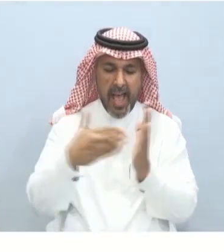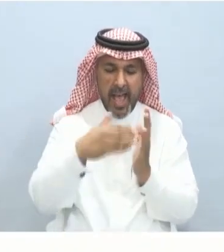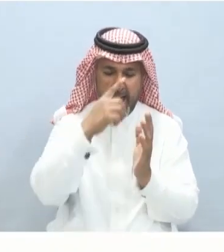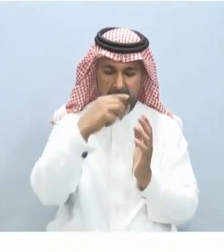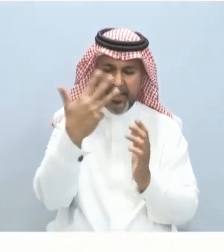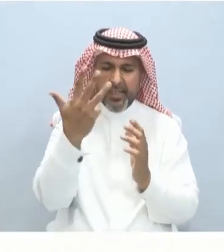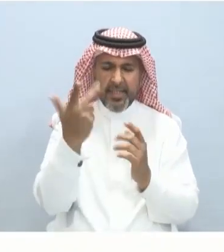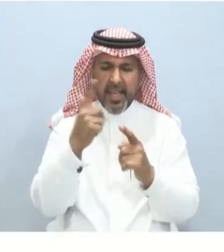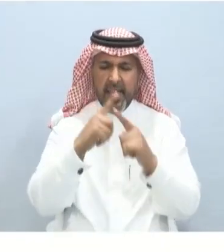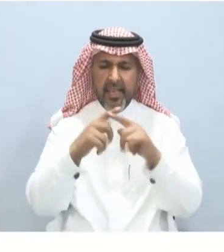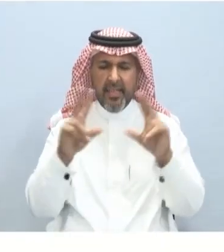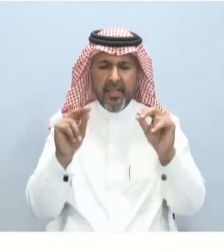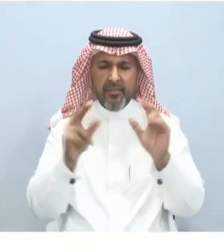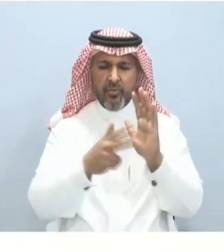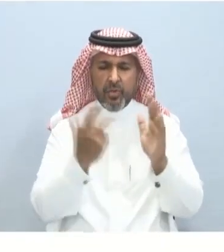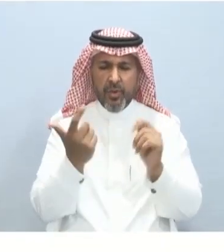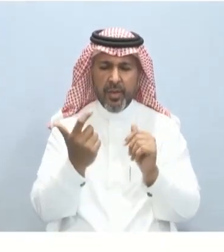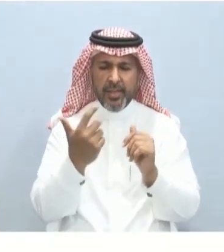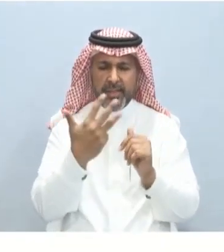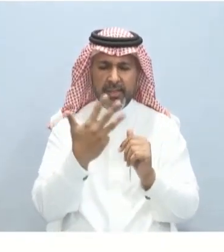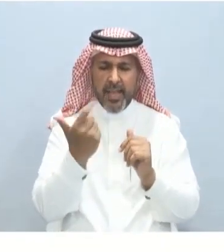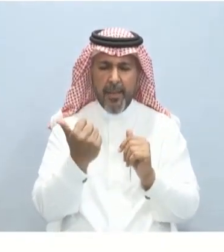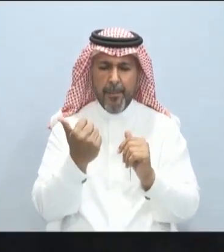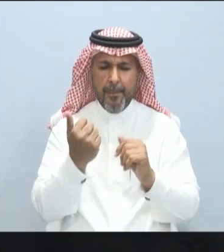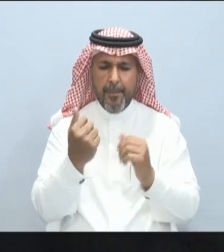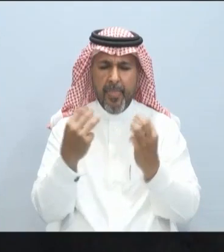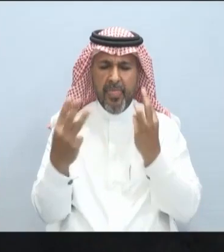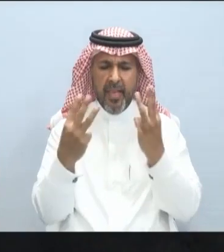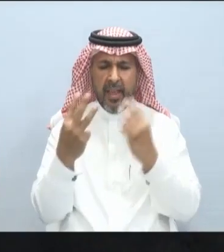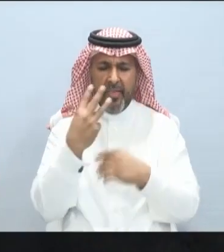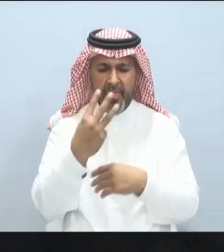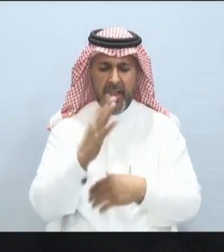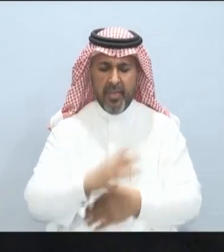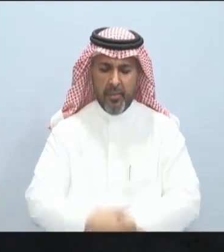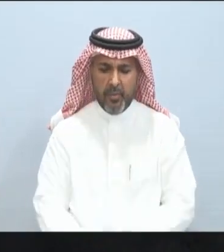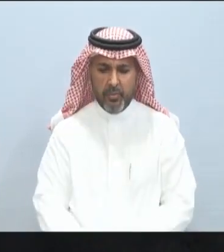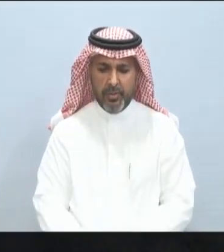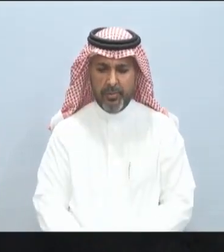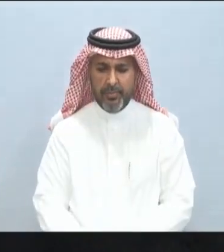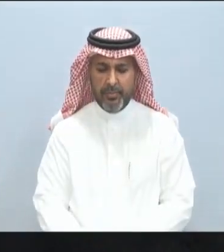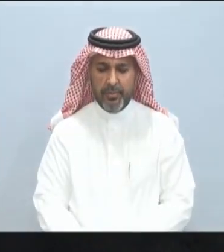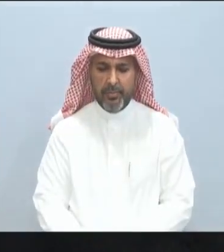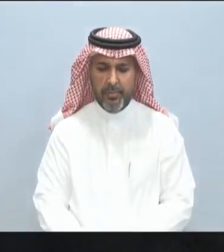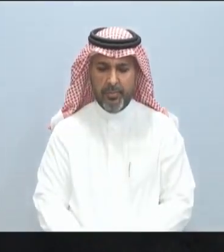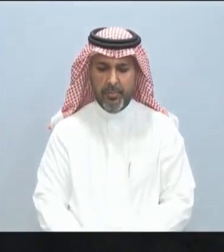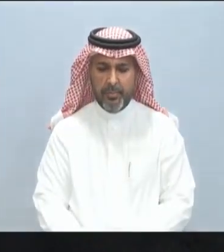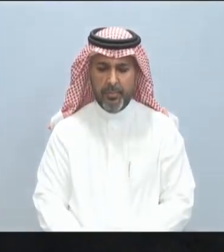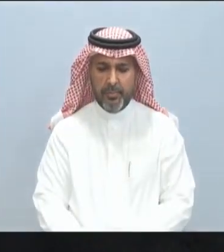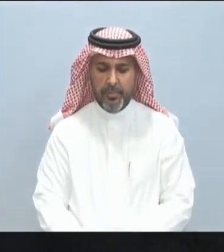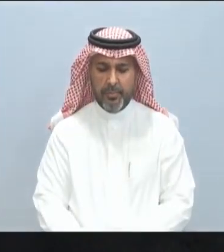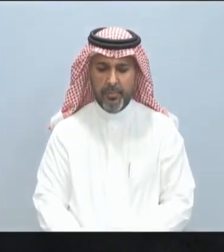الشرط الثاني لابد ان يكون الحد الاخير ايضا مربع وهذا مربع للعدد ثلاثه